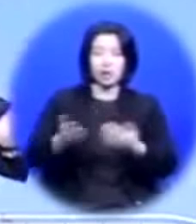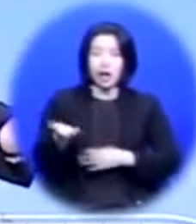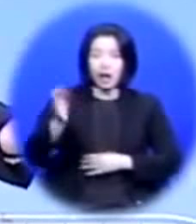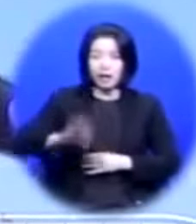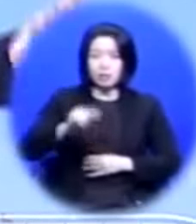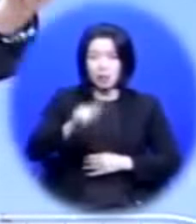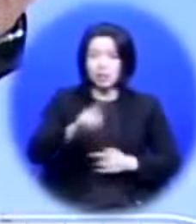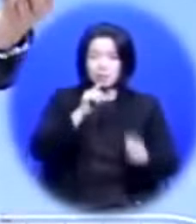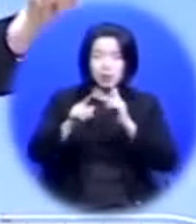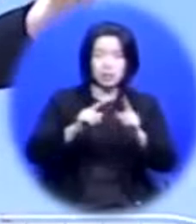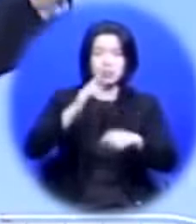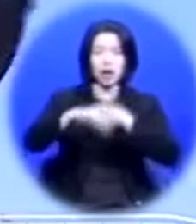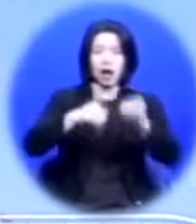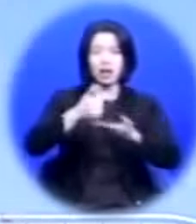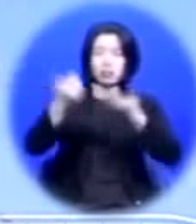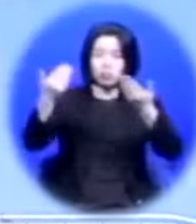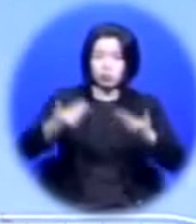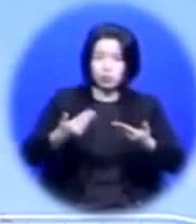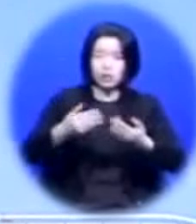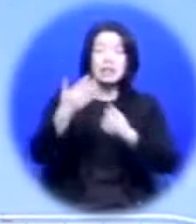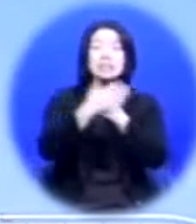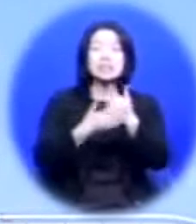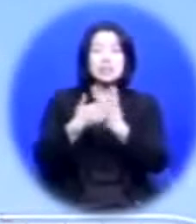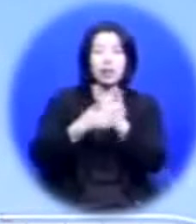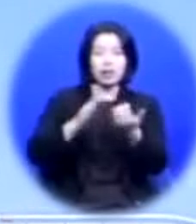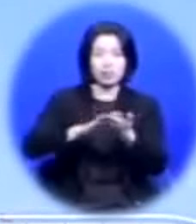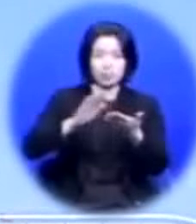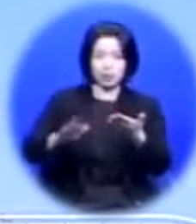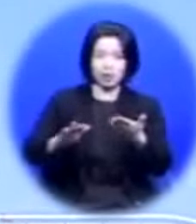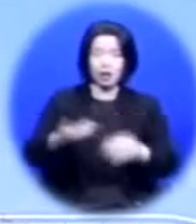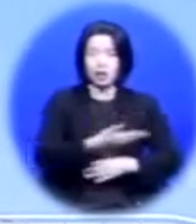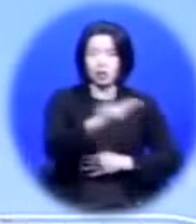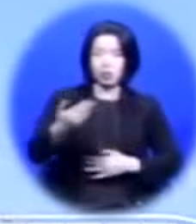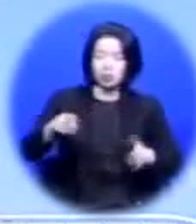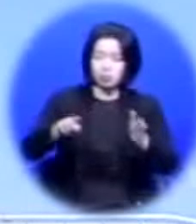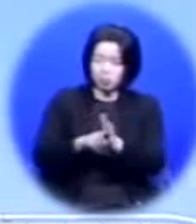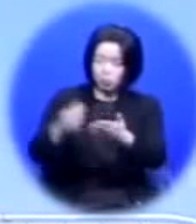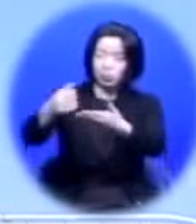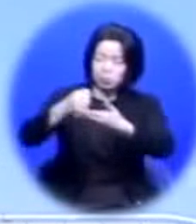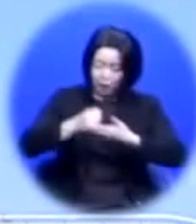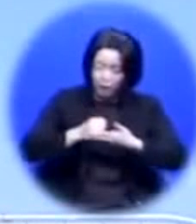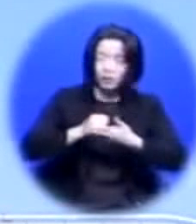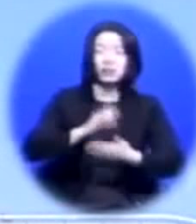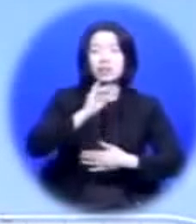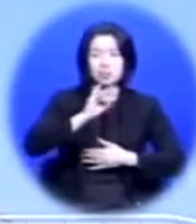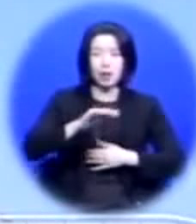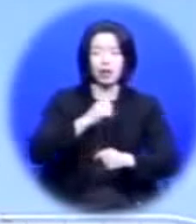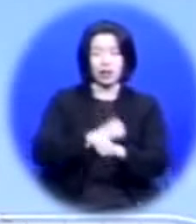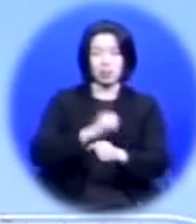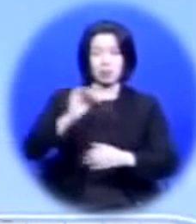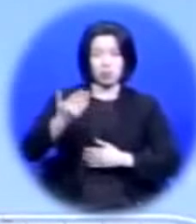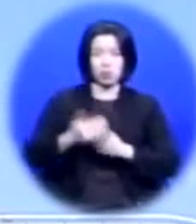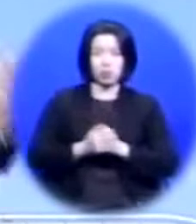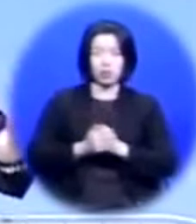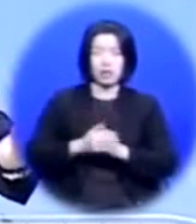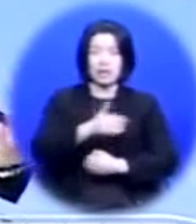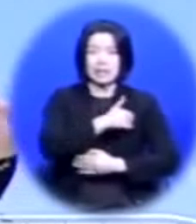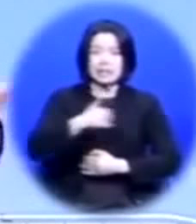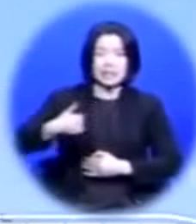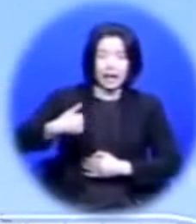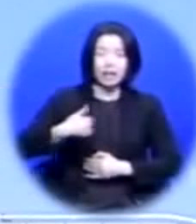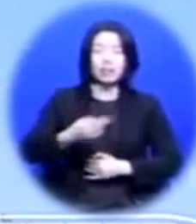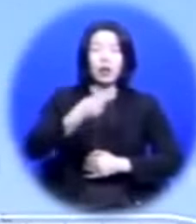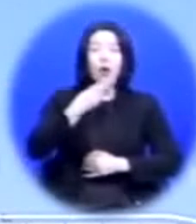말씀은 그냥 하나님이 주시는 은혜에 여러분은 믿고 받아들이기만 하는 것입니다 자격이 없는